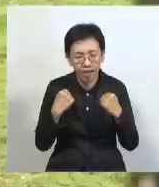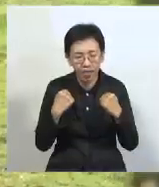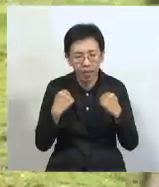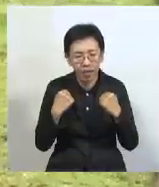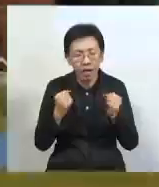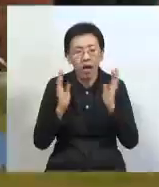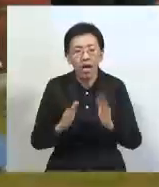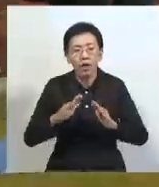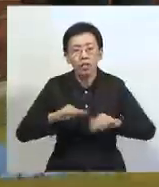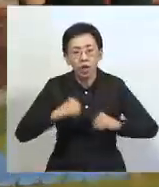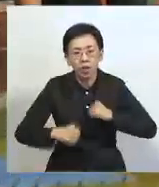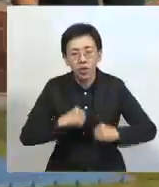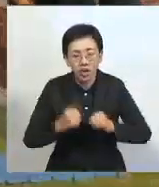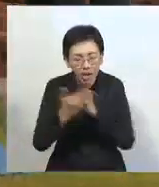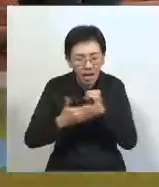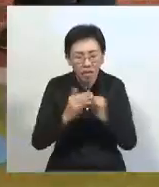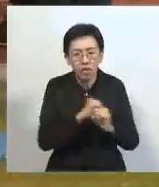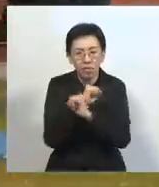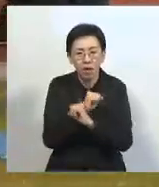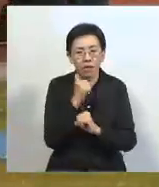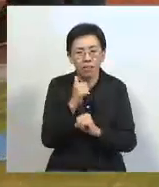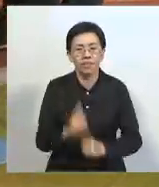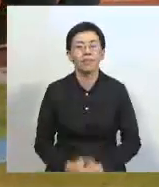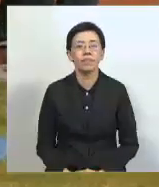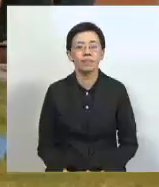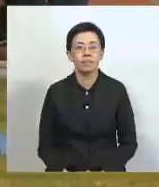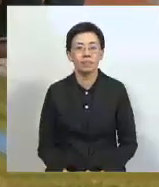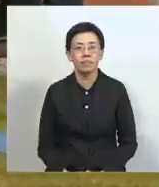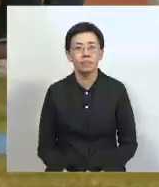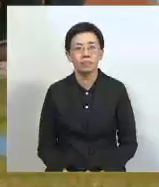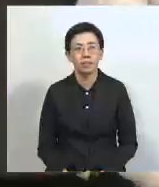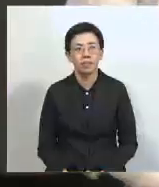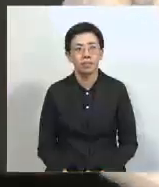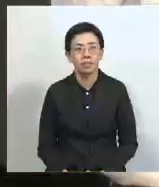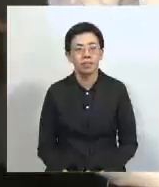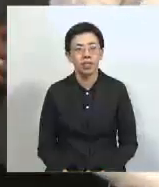ตามมาก็จะทำให้เยาวชนนั้นห่างไกลกับยาเสพติดอีกด้วยครับ อย่างในภาพก็เป็นการทดสอบสมร